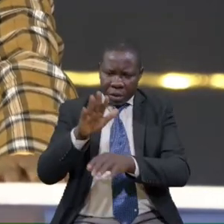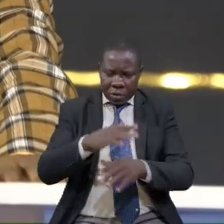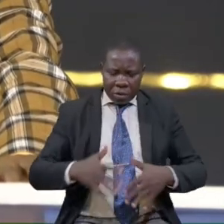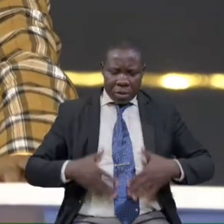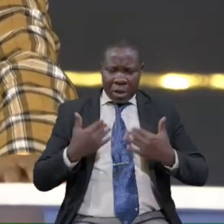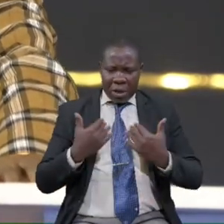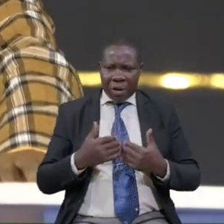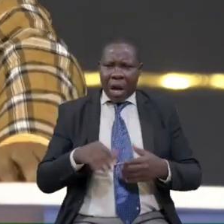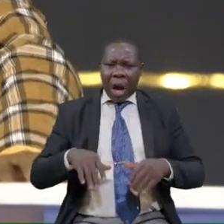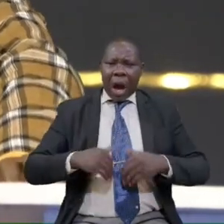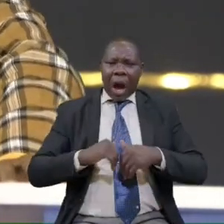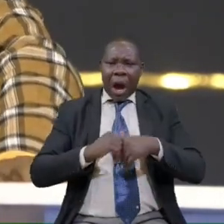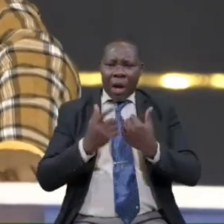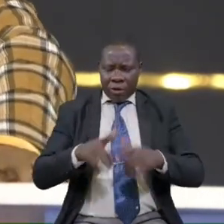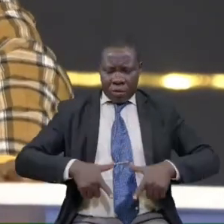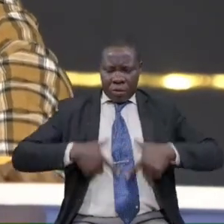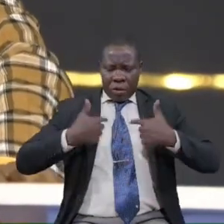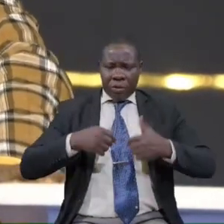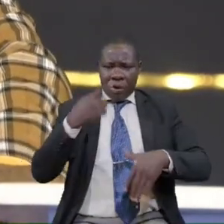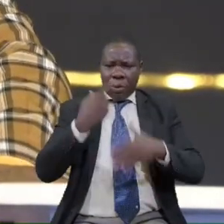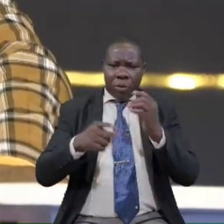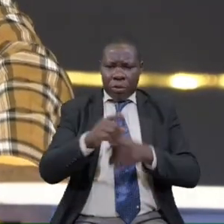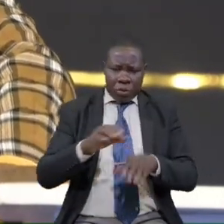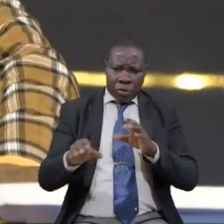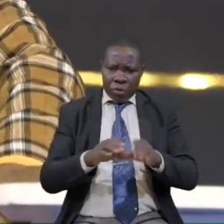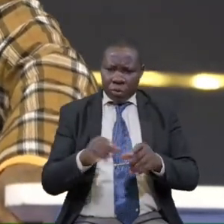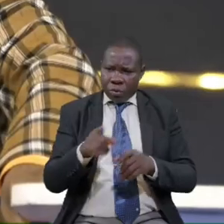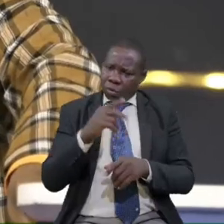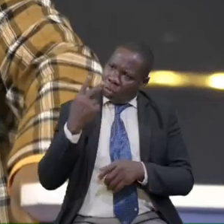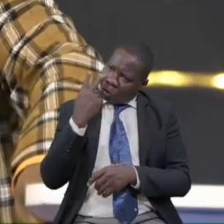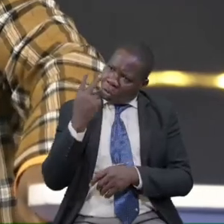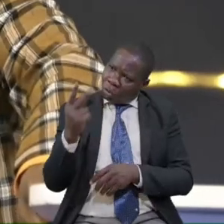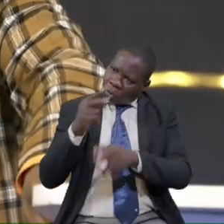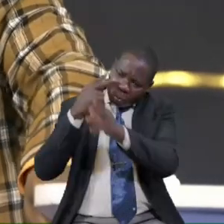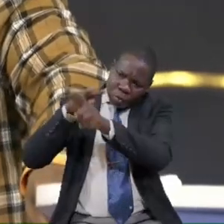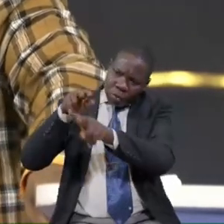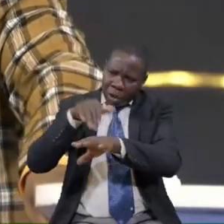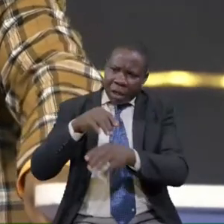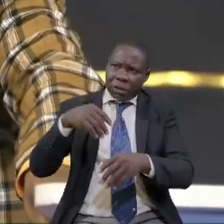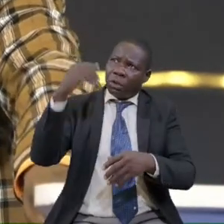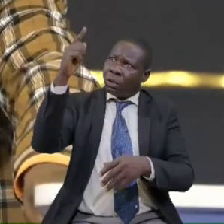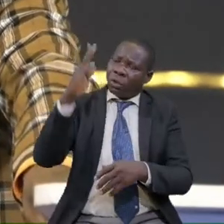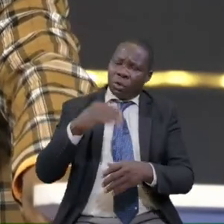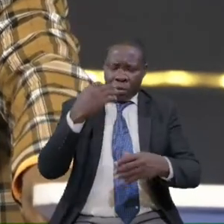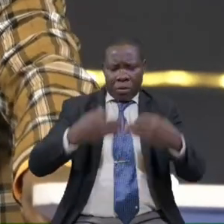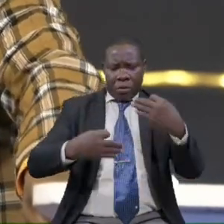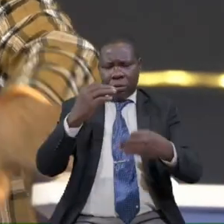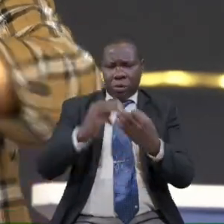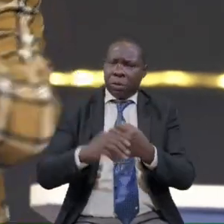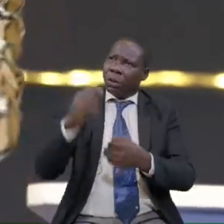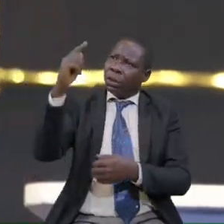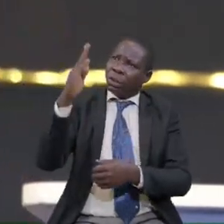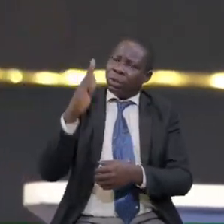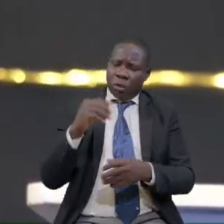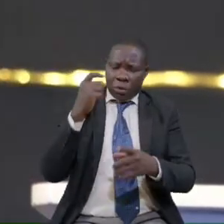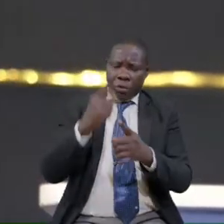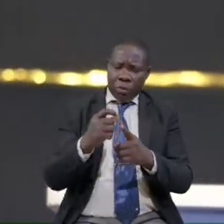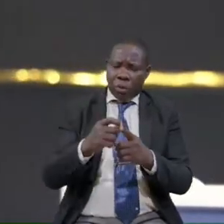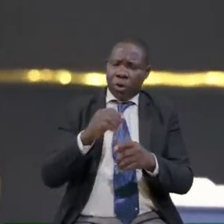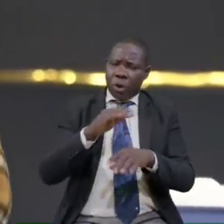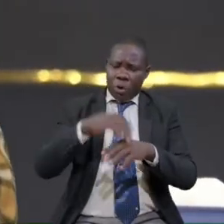comment on met sa vie, ce qu'on fait. On voit le jugement de Dieu, on voit la parole de Dieu sur